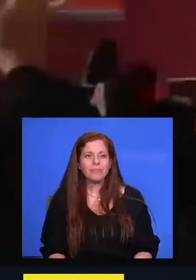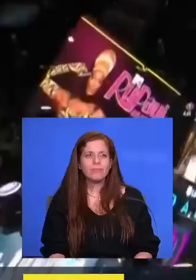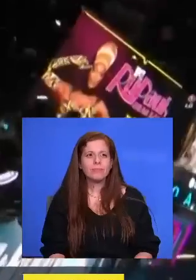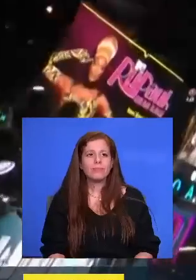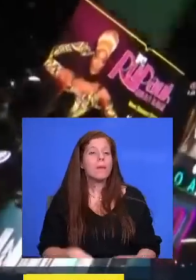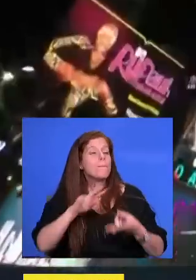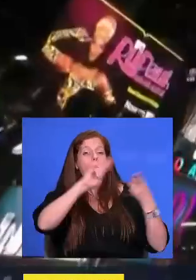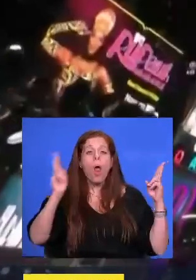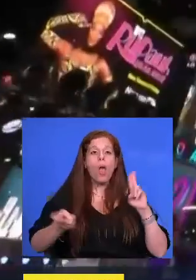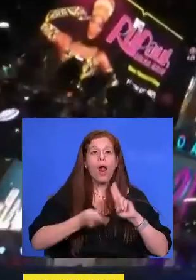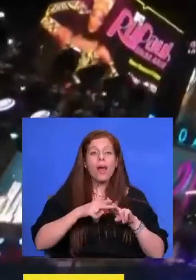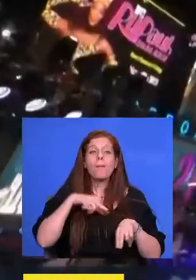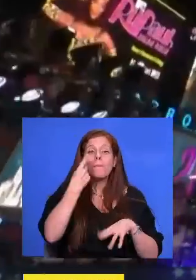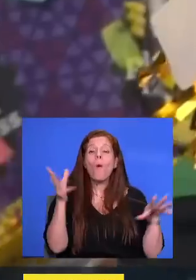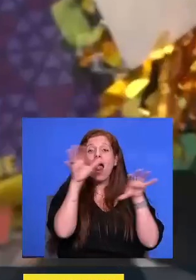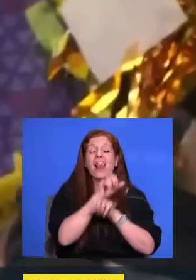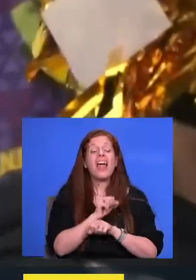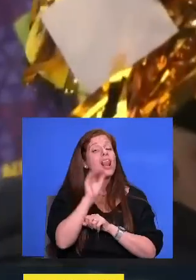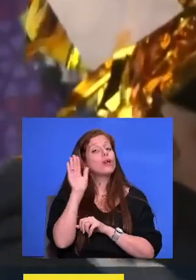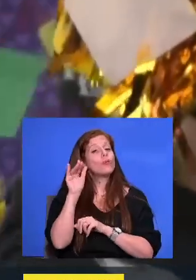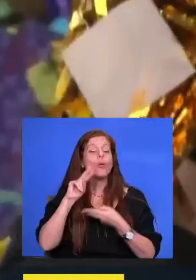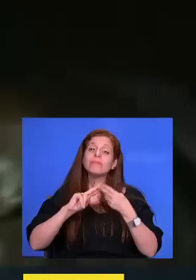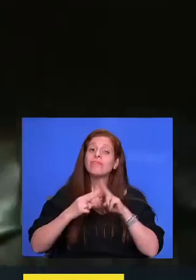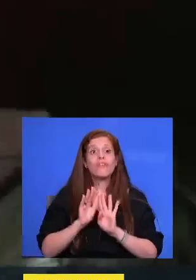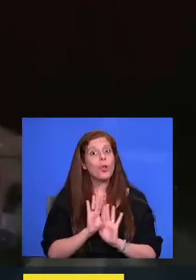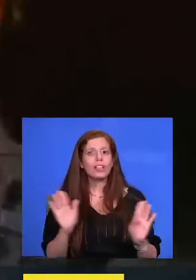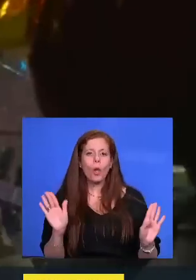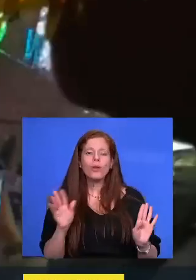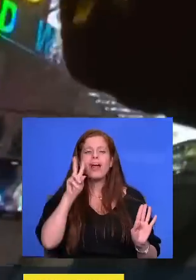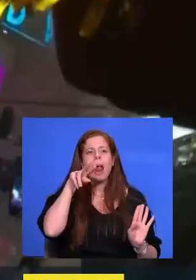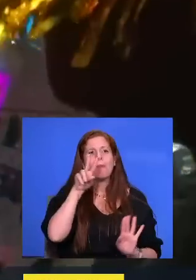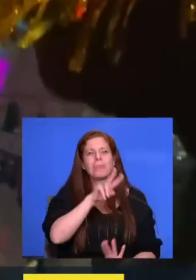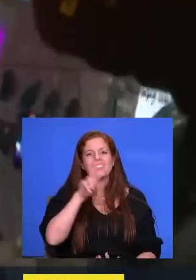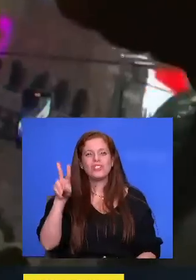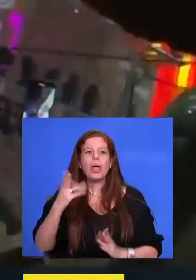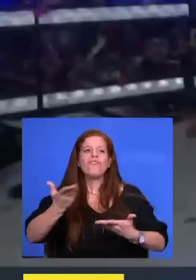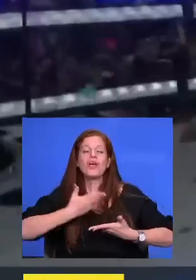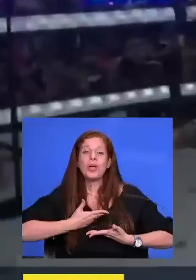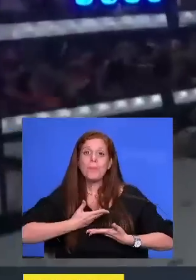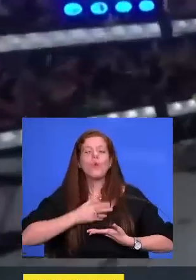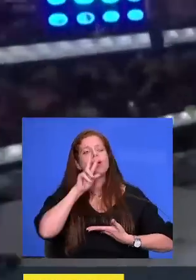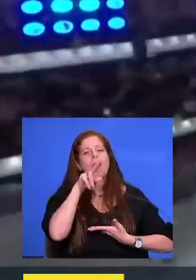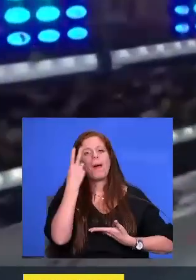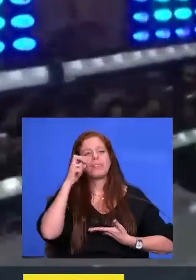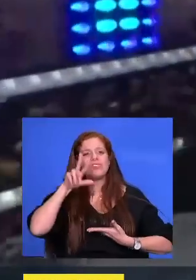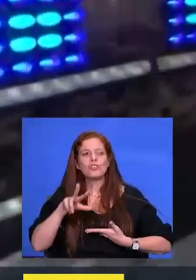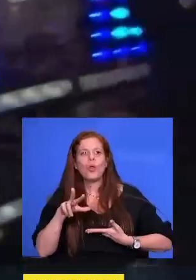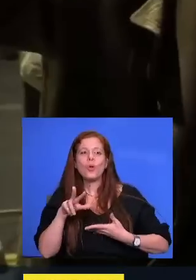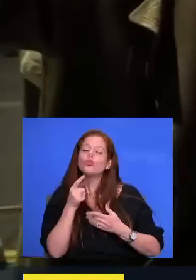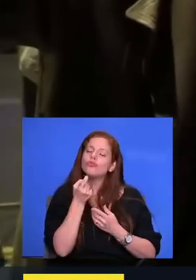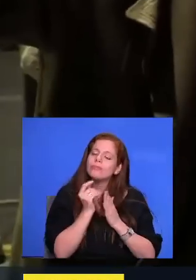בכל העולם אמרו הלילה שלום ולא להתראות ל-2022 וקיבלו את פניה של 2023 עם שמץ של